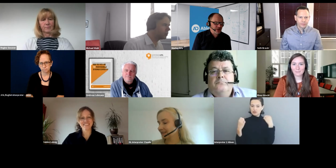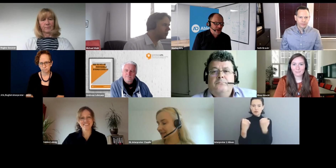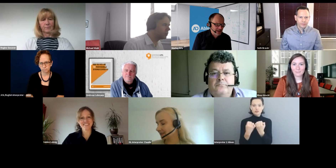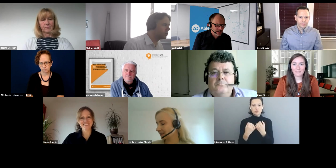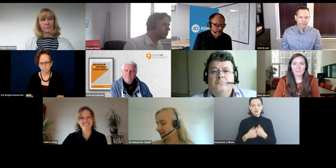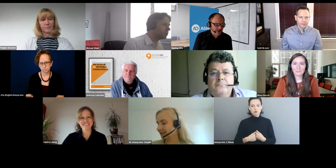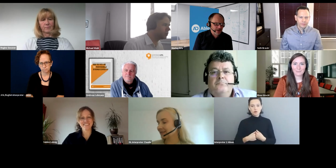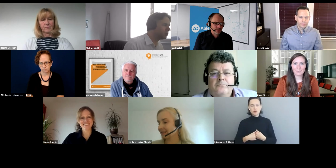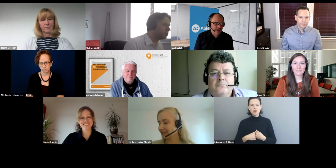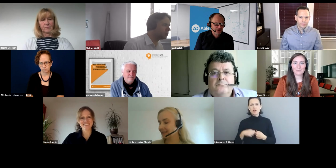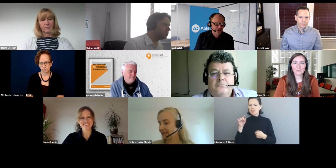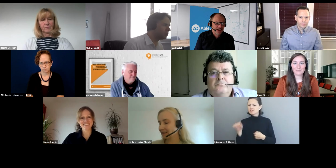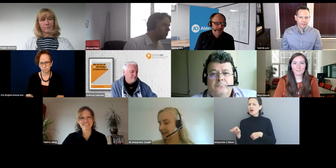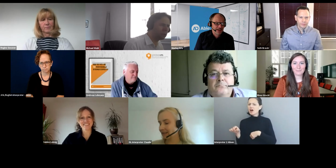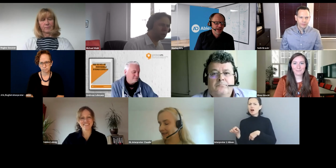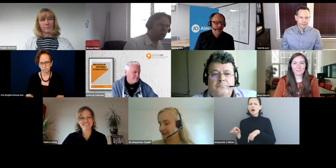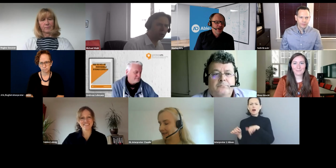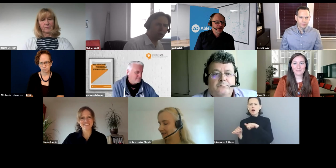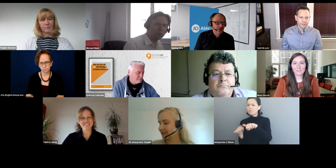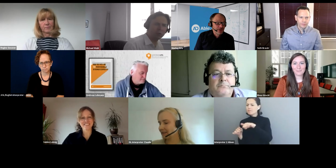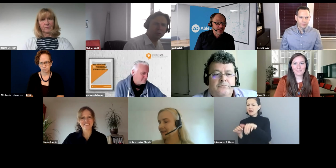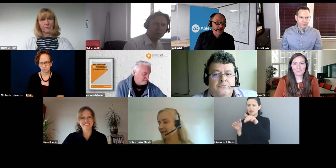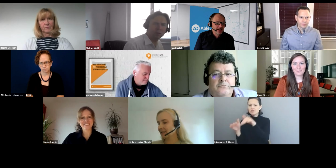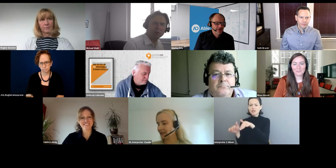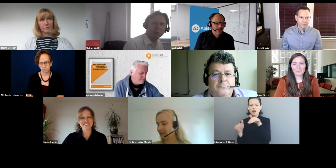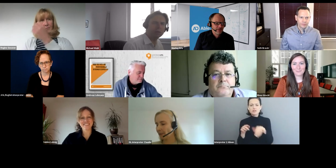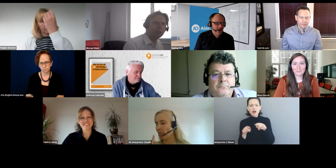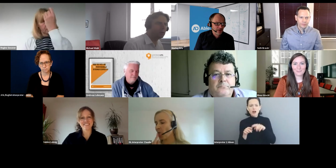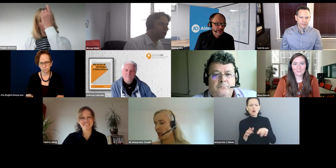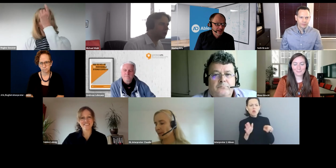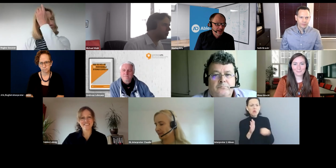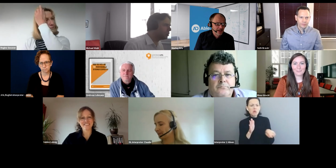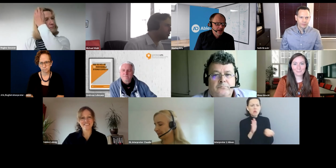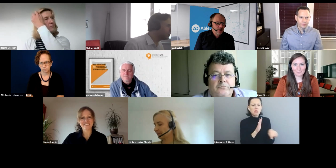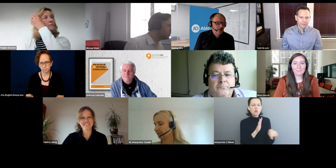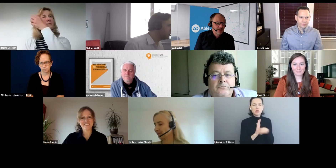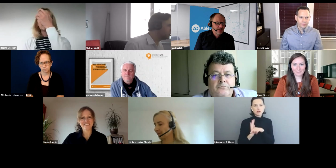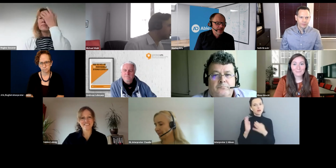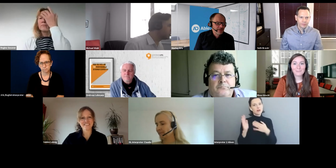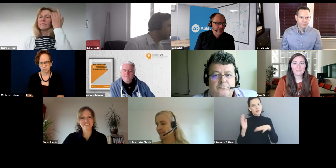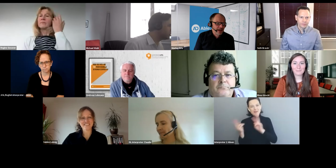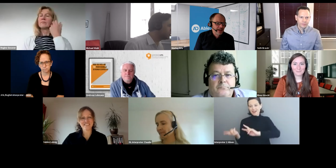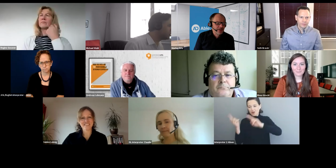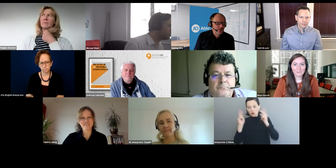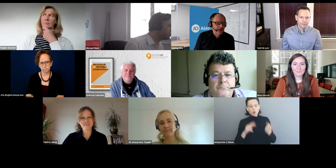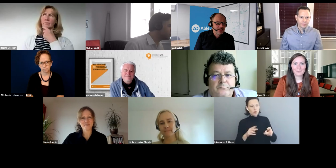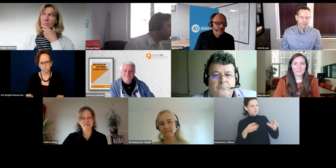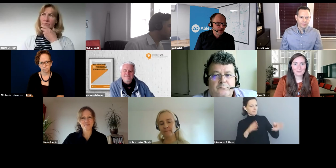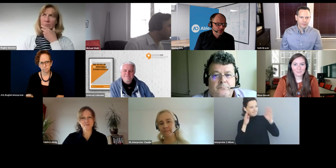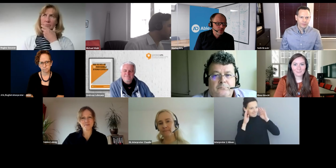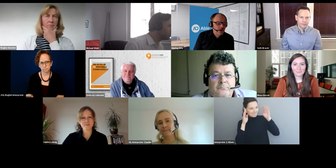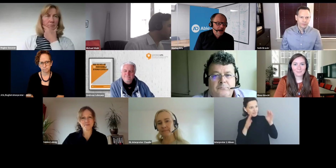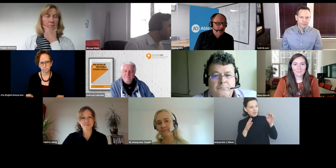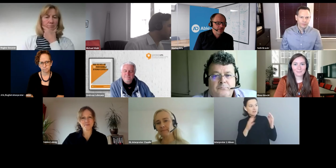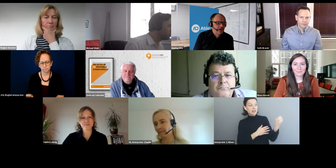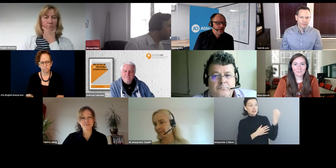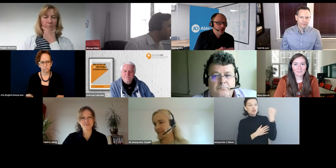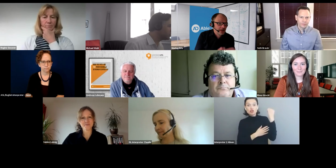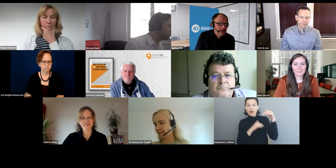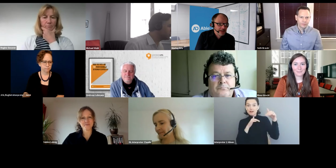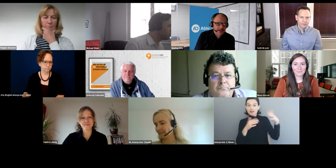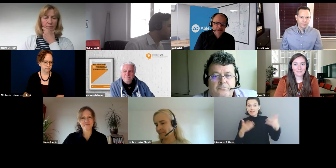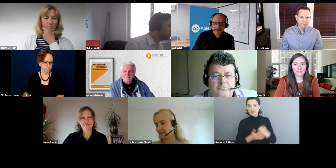herummäkeln, wie schlecht es doch darum geht, sondern eher die Chancen sehen, dass wir die Power sehen und dass das, was wir an Instrumenten zur Verfügung haben,